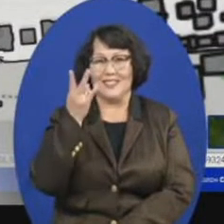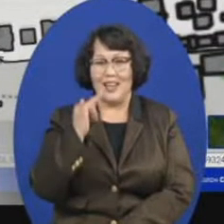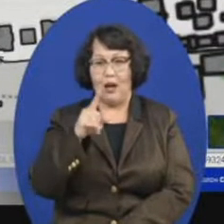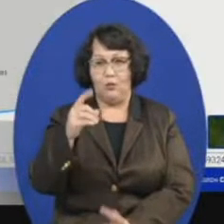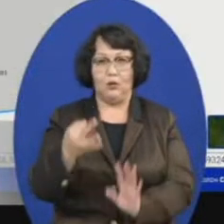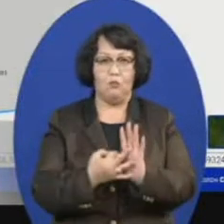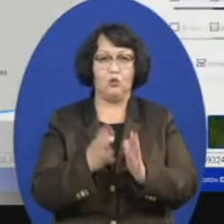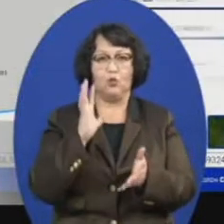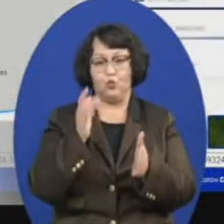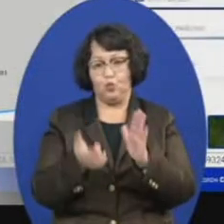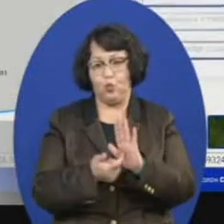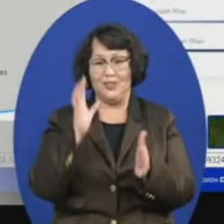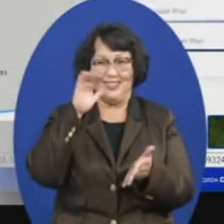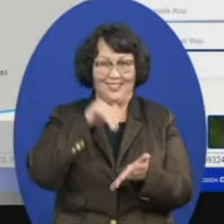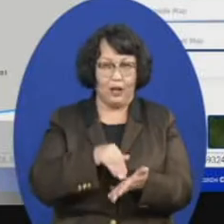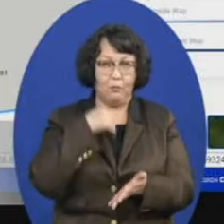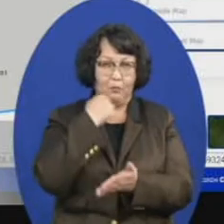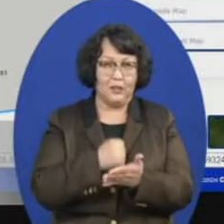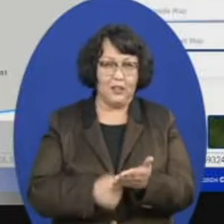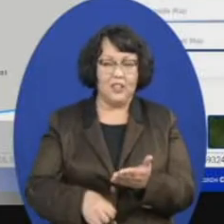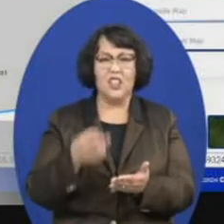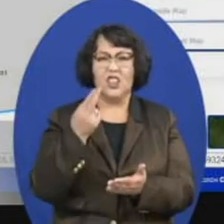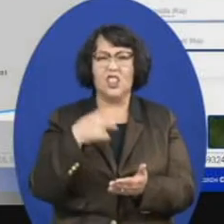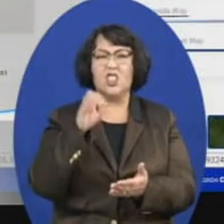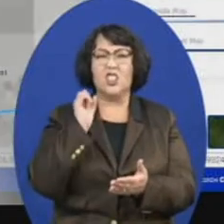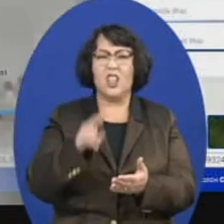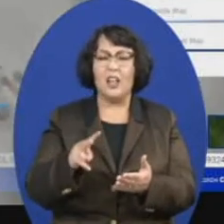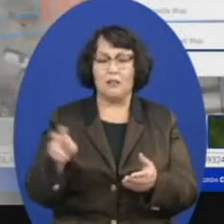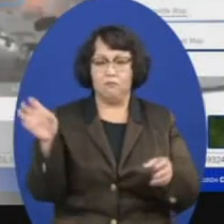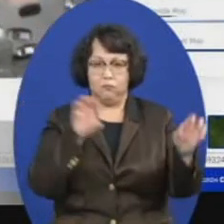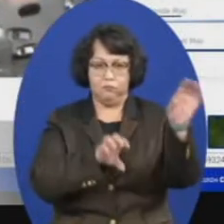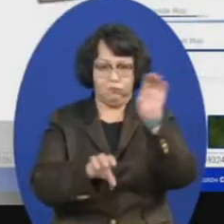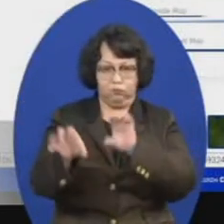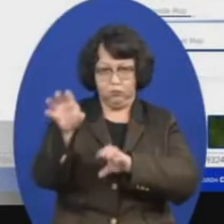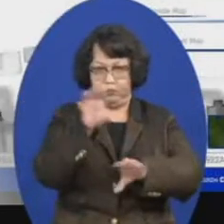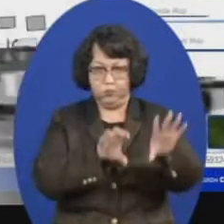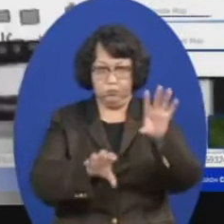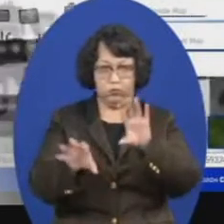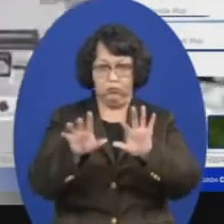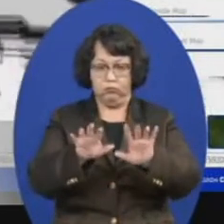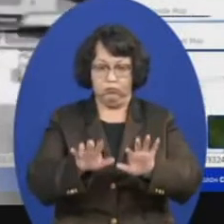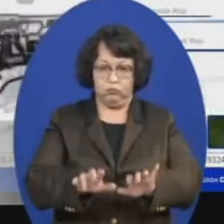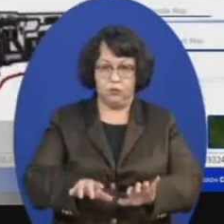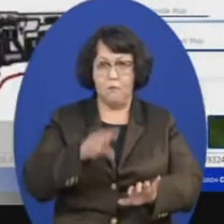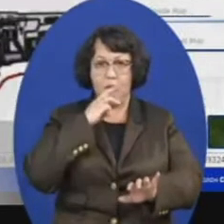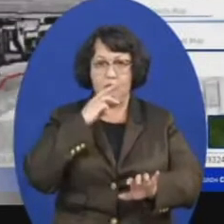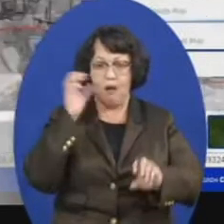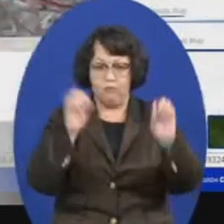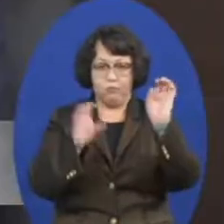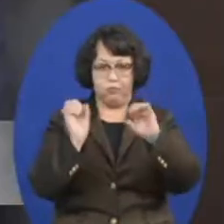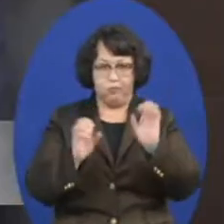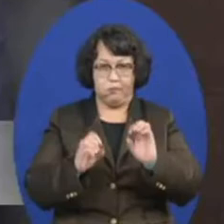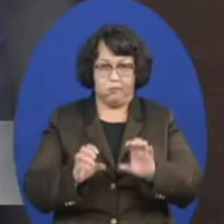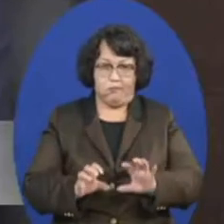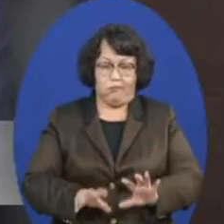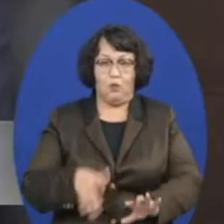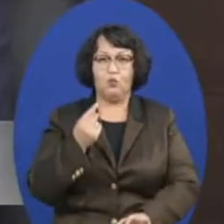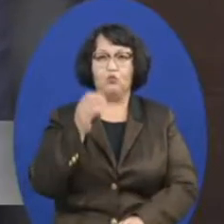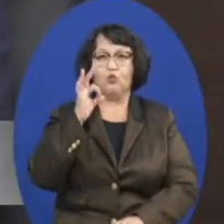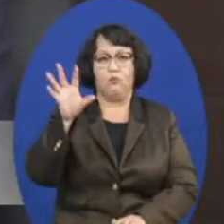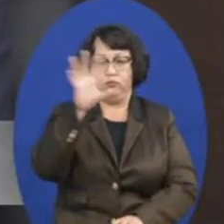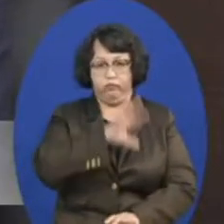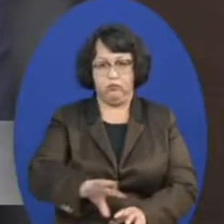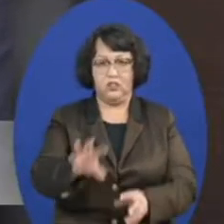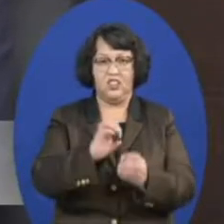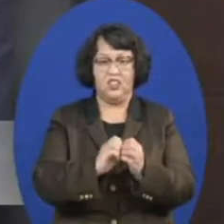суурь стандарт батлагдсан. Энэ стандартаар дижитал шилжилт хийж нэгдсэн мэдээллийг үнэн зөвөр шинжлэх боломжтой болж байна.